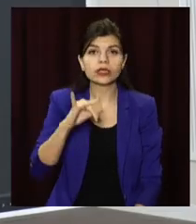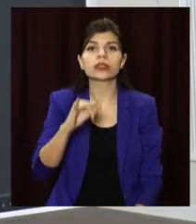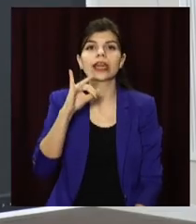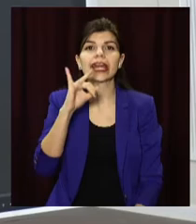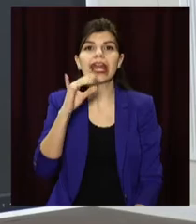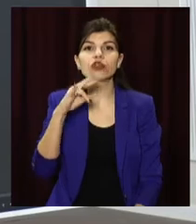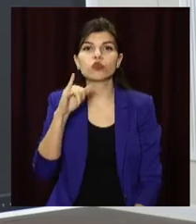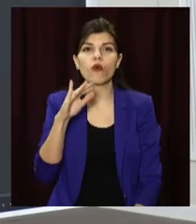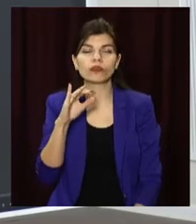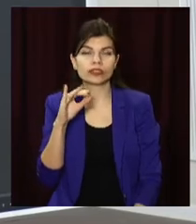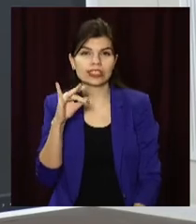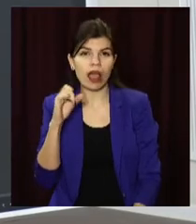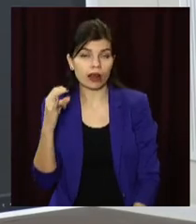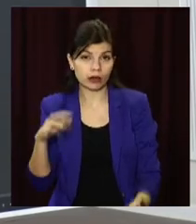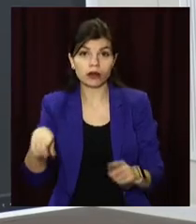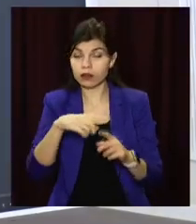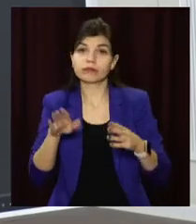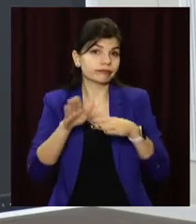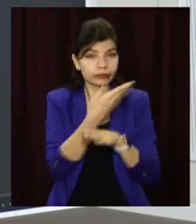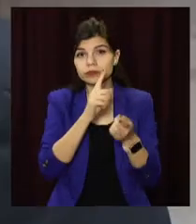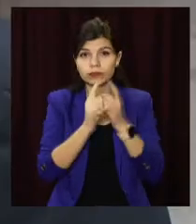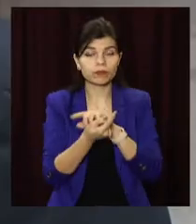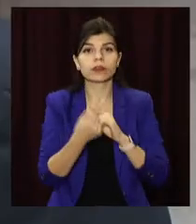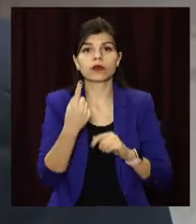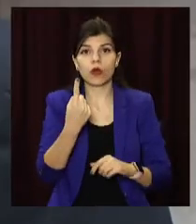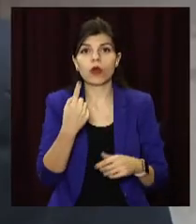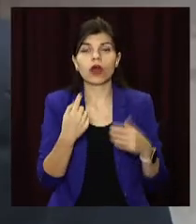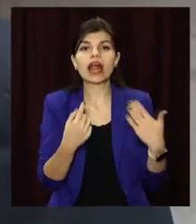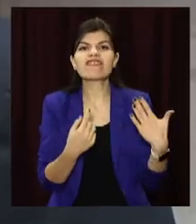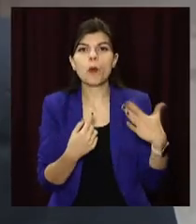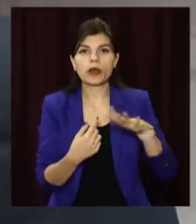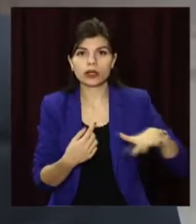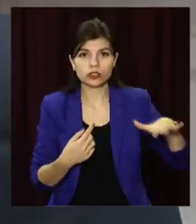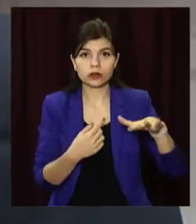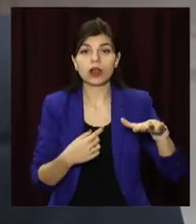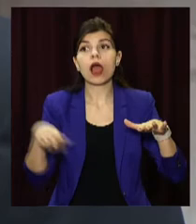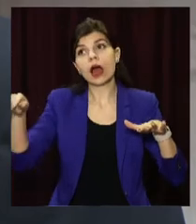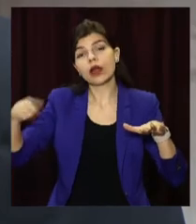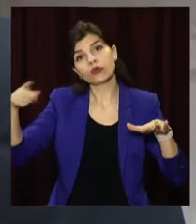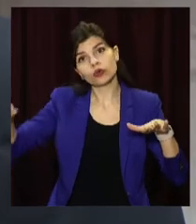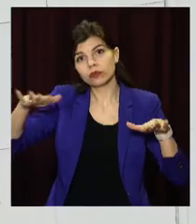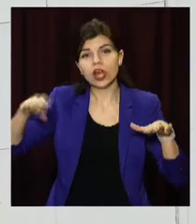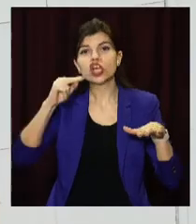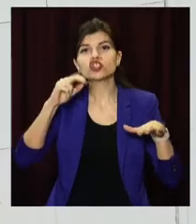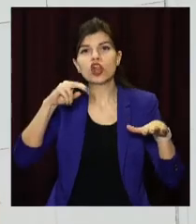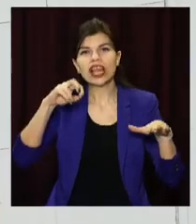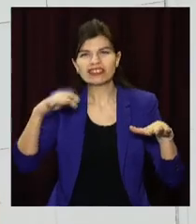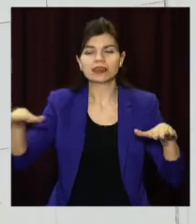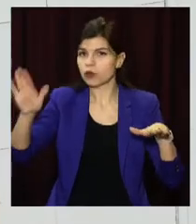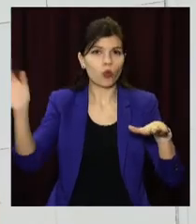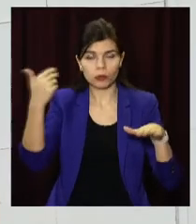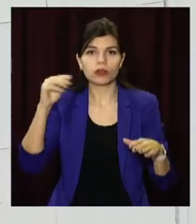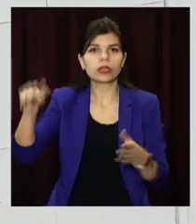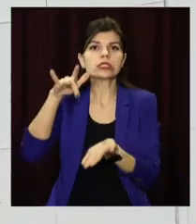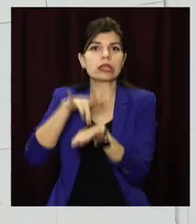– лівобережну. А от замість двох адміністрацій – центрального та Чечелівського районів – зробили одну – центральну. Натомість в міськраді створили